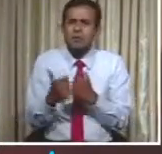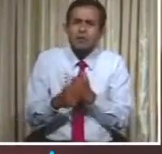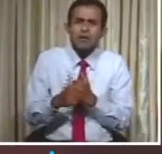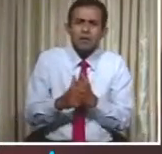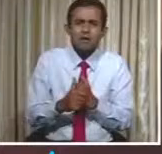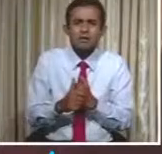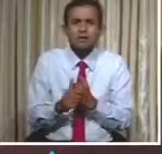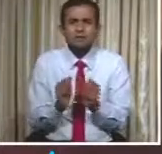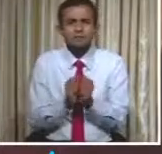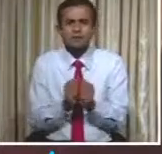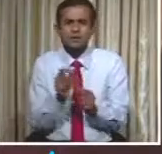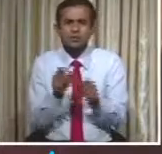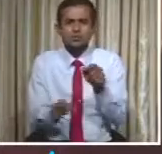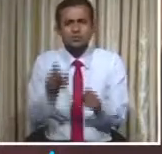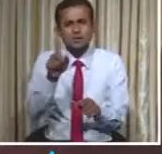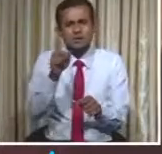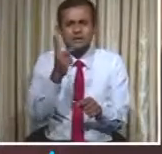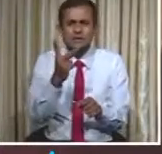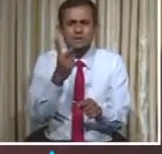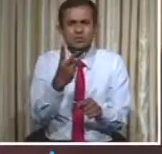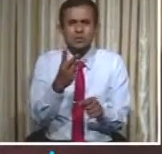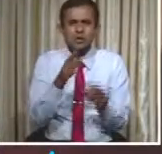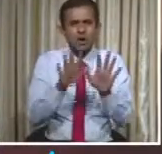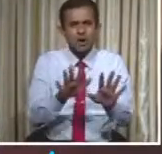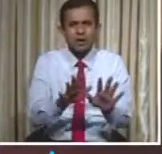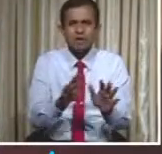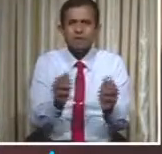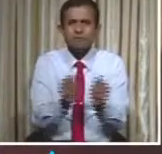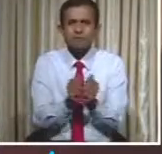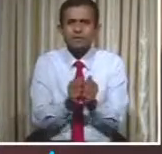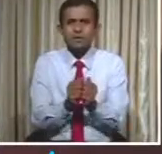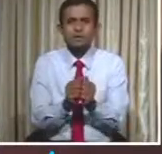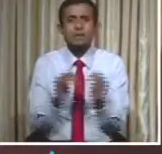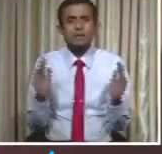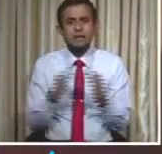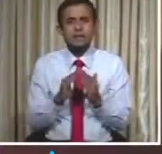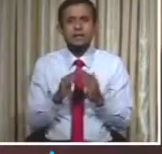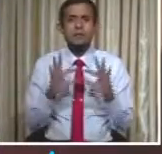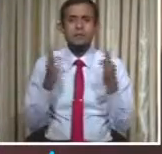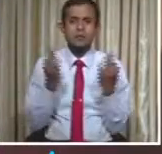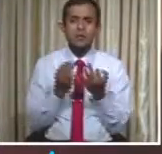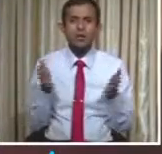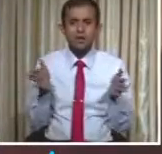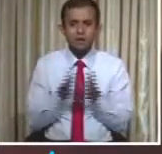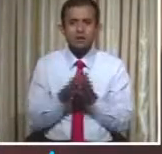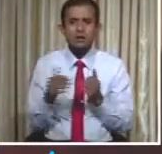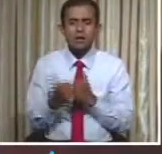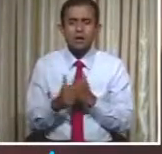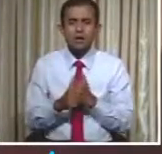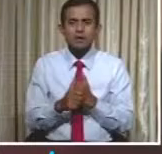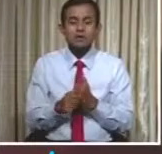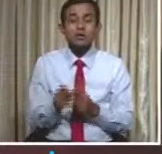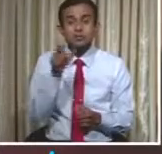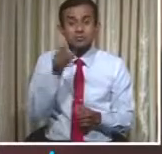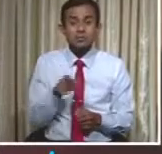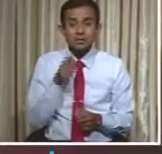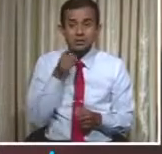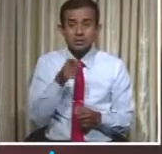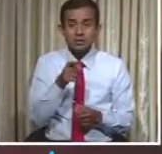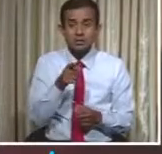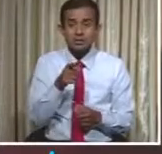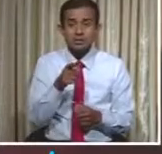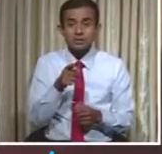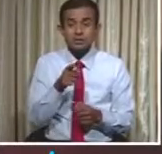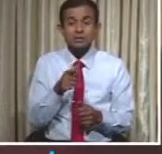තැන් වල සේවකෝ එක්කෙනෙක් දෙන්නේ තුන්දෙනෙක් තියාගෙන සමාන වෙලාවට කරන් සමානලාට gedara ayat එක කරන් මේ මේ මිනිස්සයන්ට